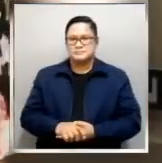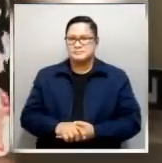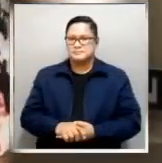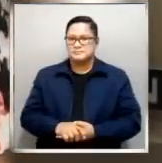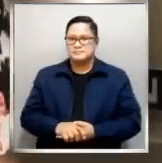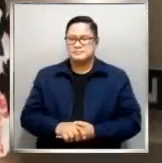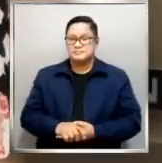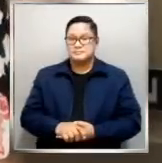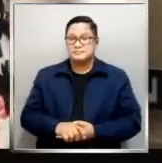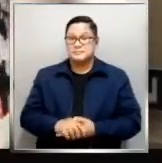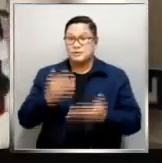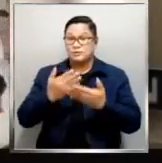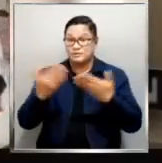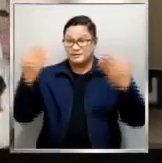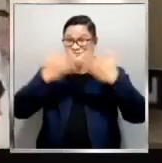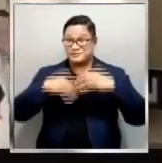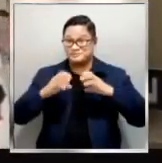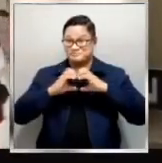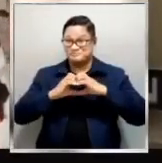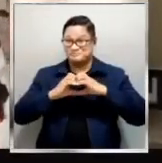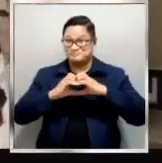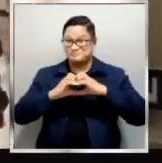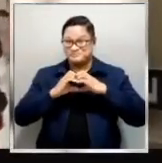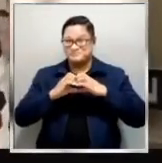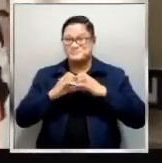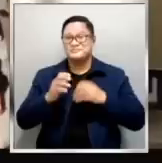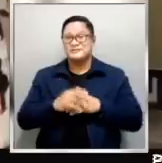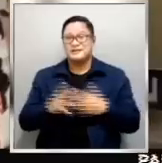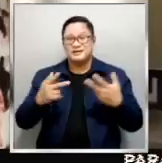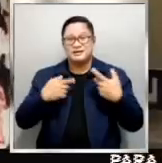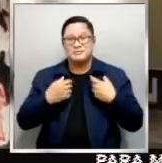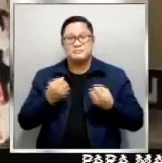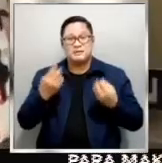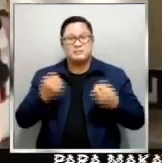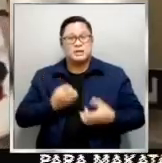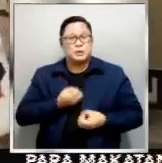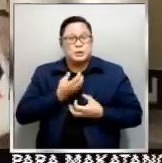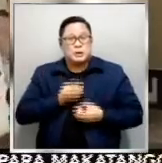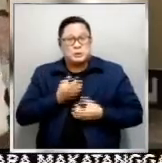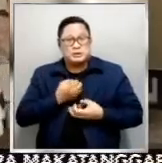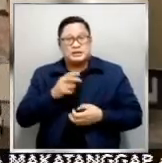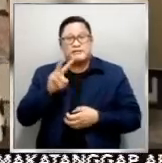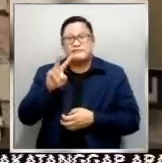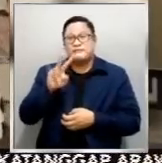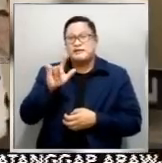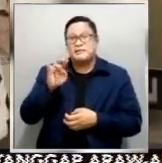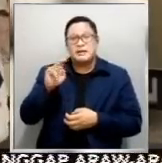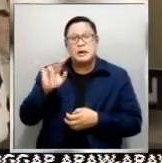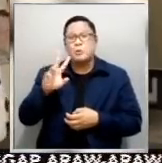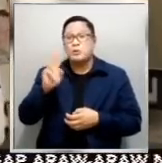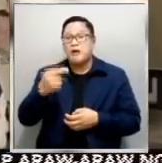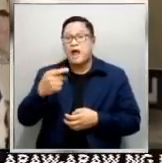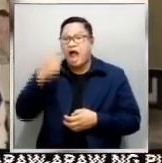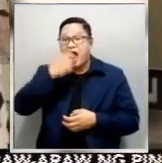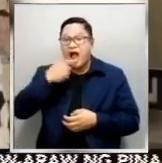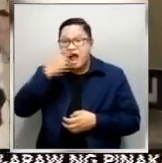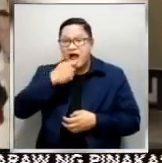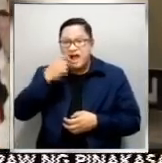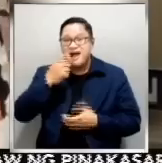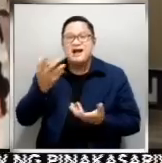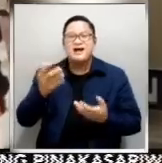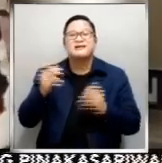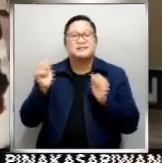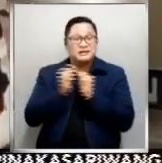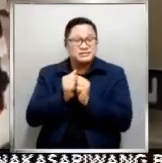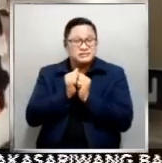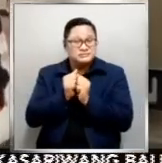ating mga kapuso, abot-abot ang takot ni Carmina Villarroel nang magpa-swab test siya at herm. Kasama pa nga niya dyan ang